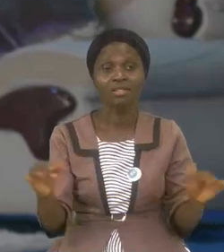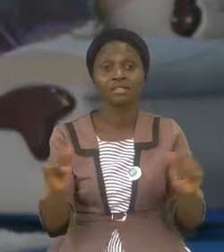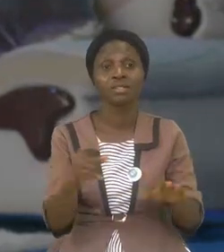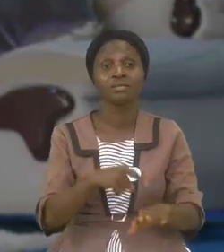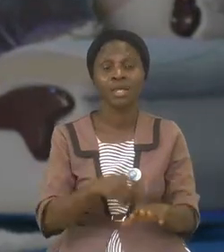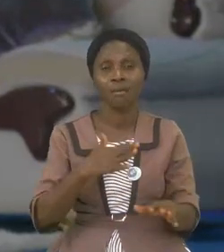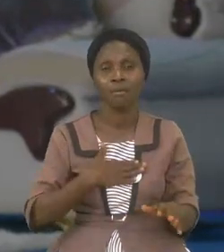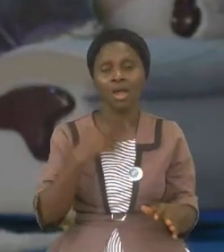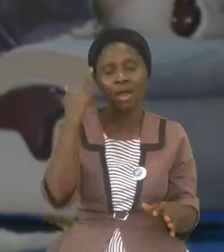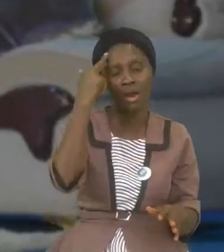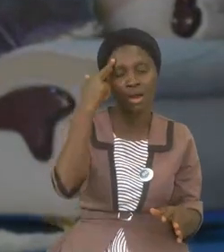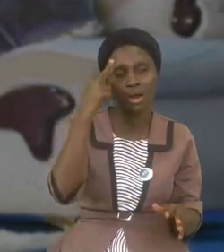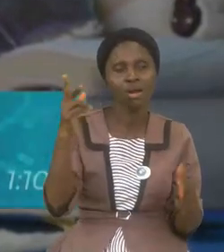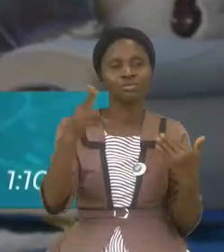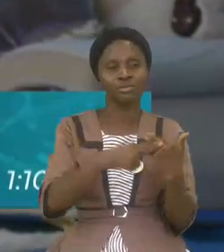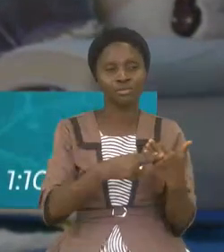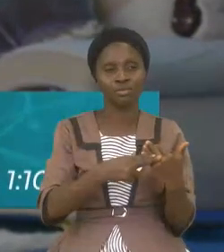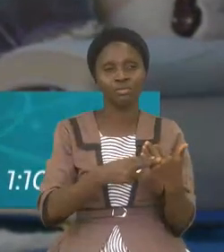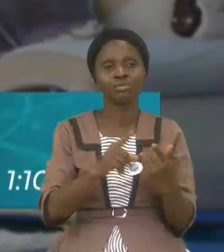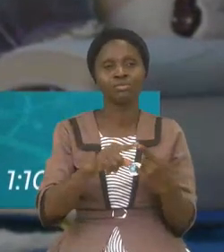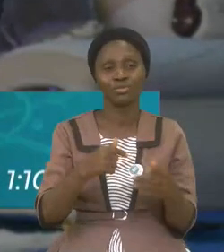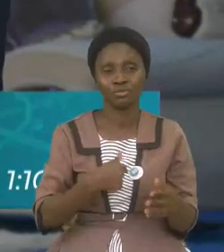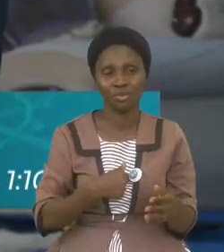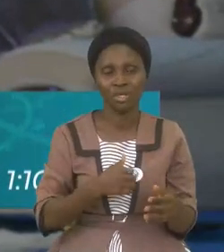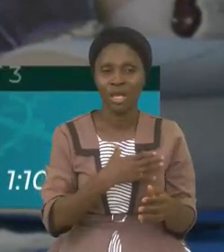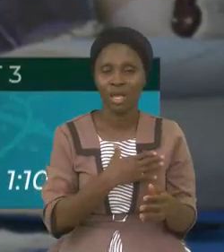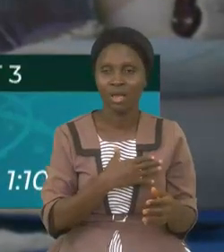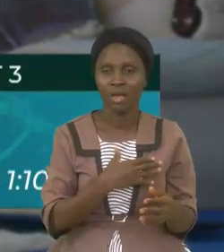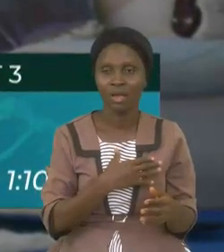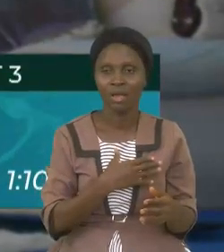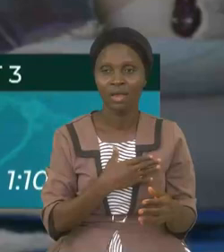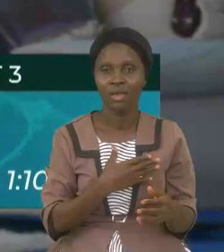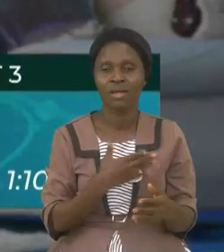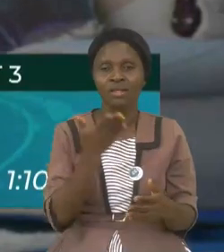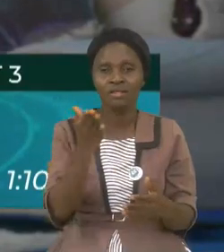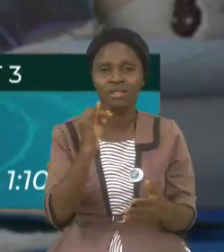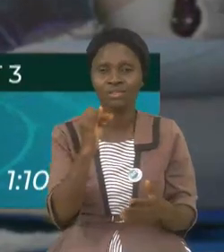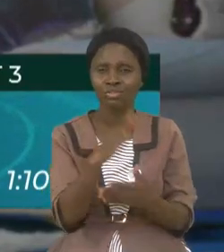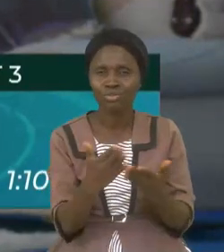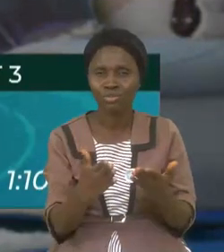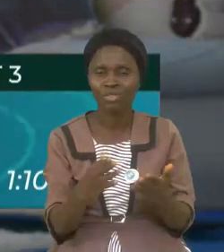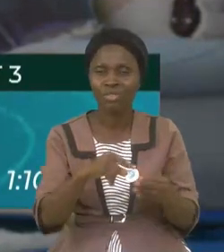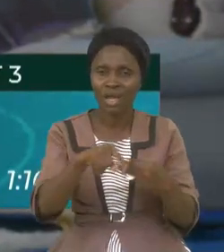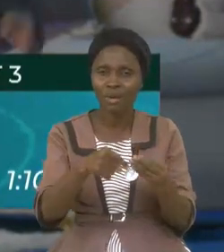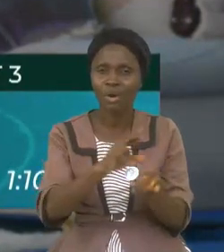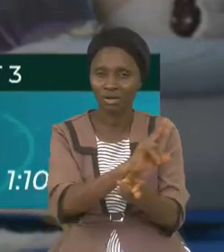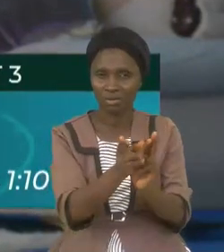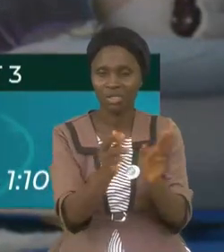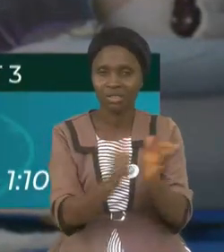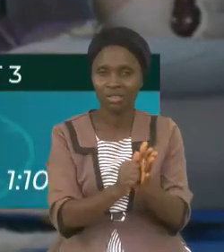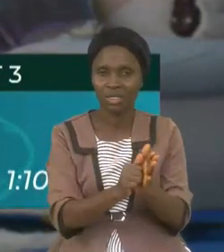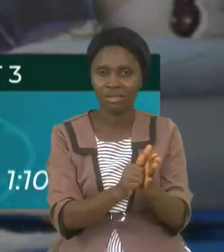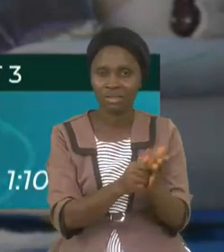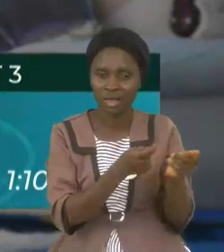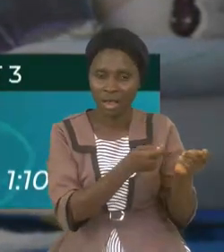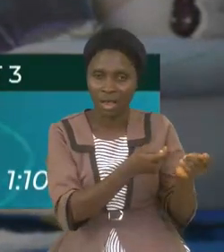4, 36. Daniel 4, 36. En ce temps, la raison me revint. Il y a